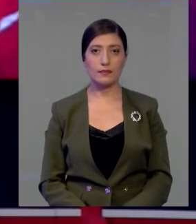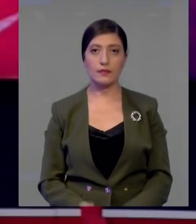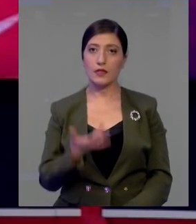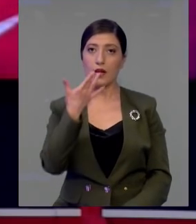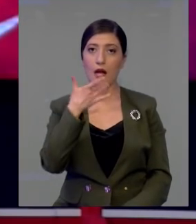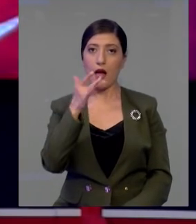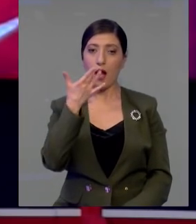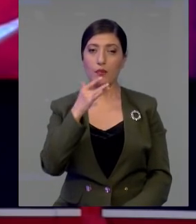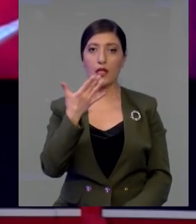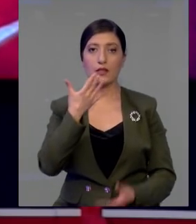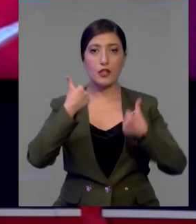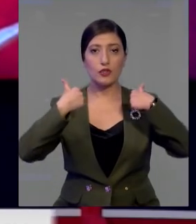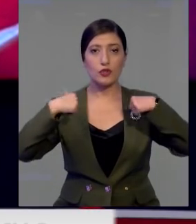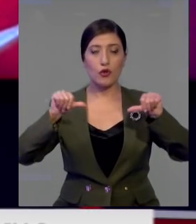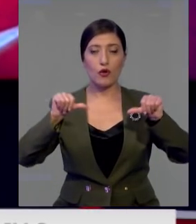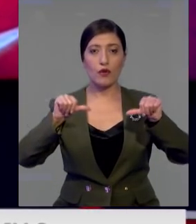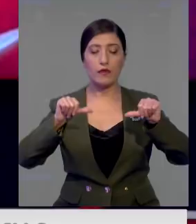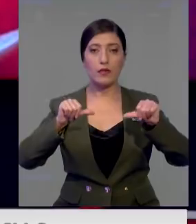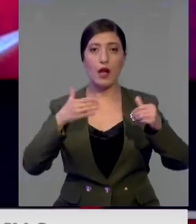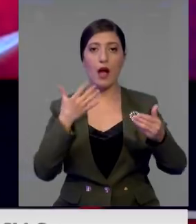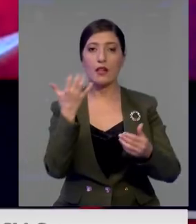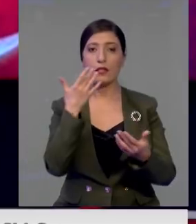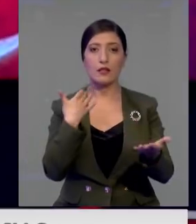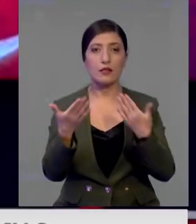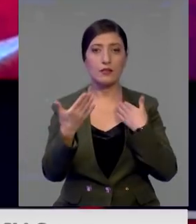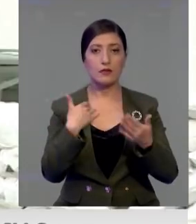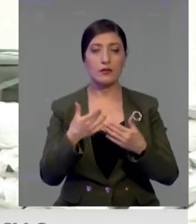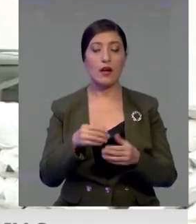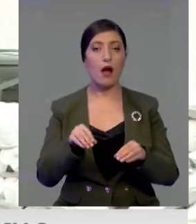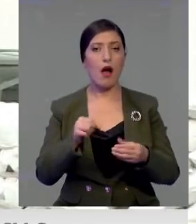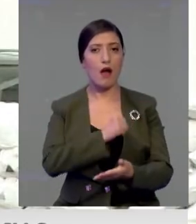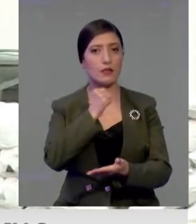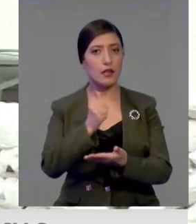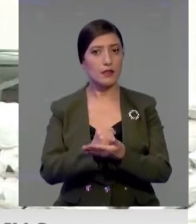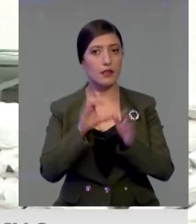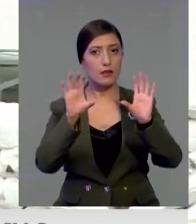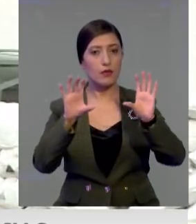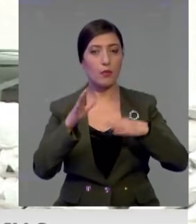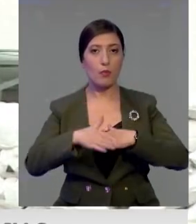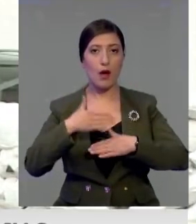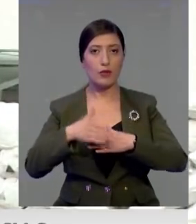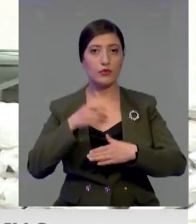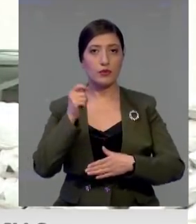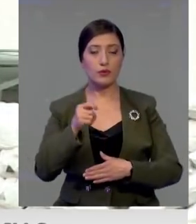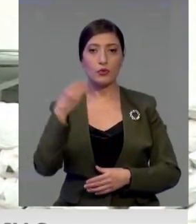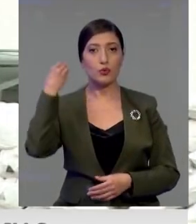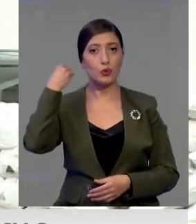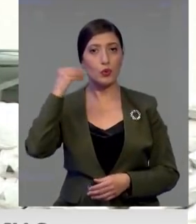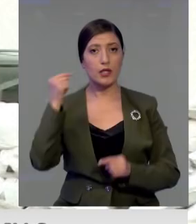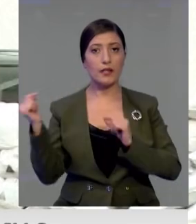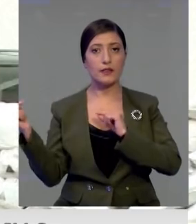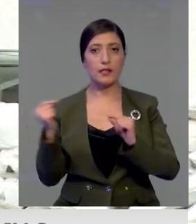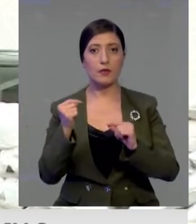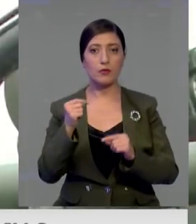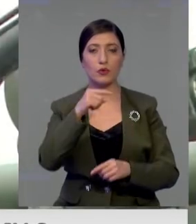Միացյալ Նահանգների Սենատի արտաքին հարաբերությունների հանձնաժողովը հաստատել է օրինագիծը, որով նախատեսվում է պատժամիջոցներ սահմանել Թուրքիայի դեմ,